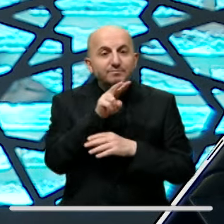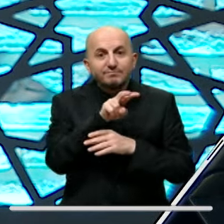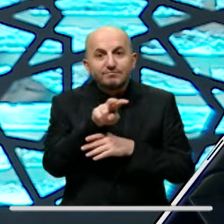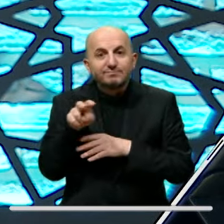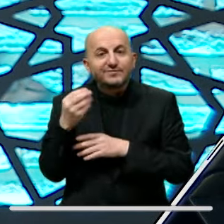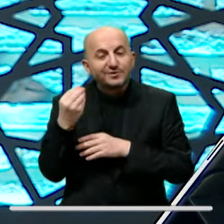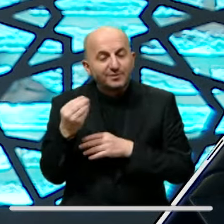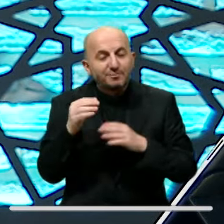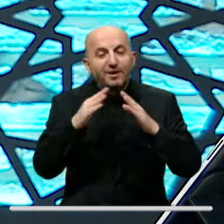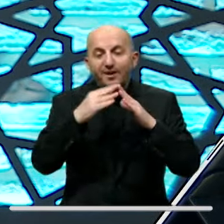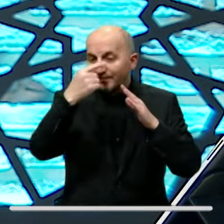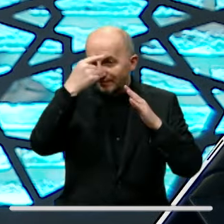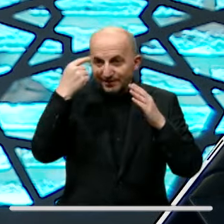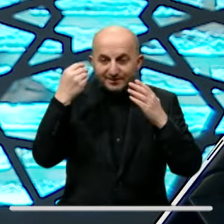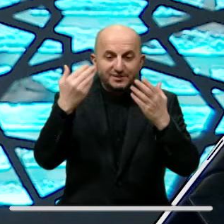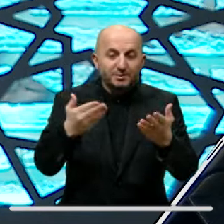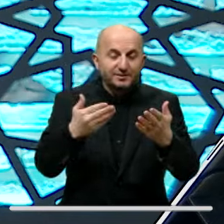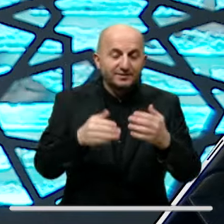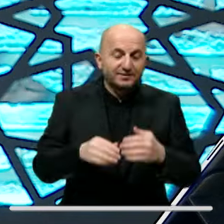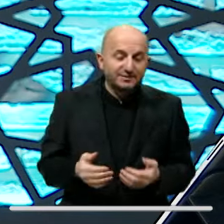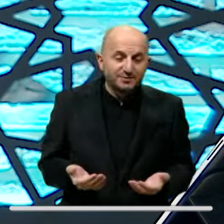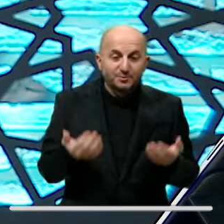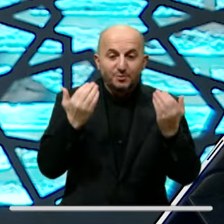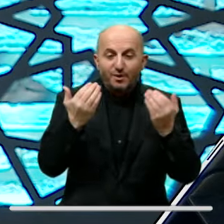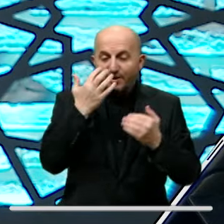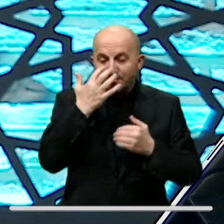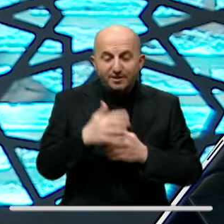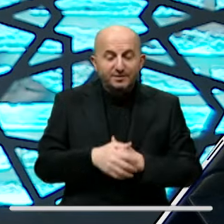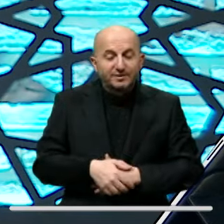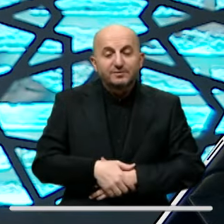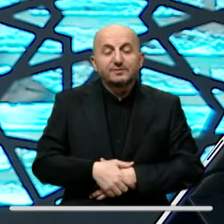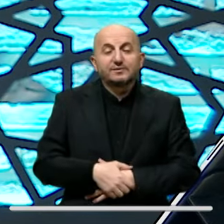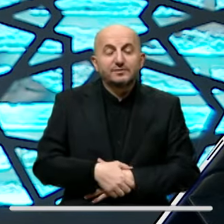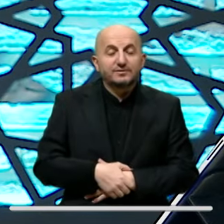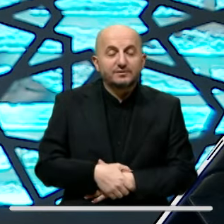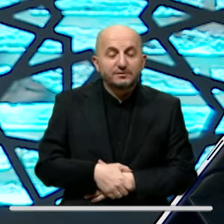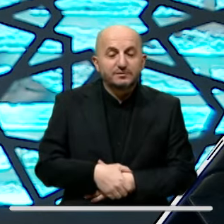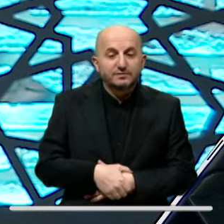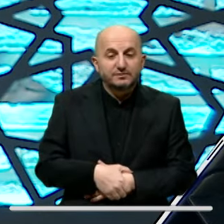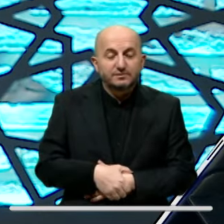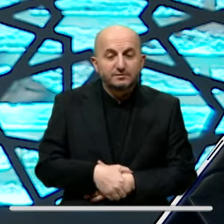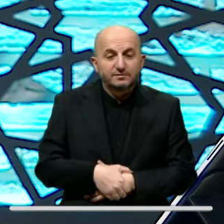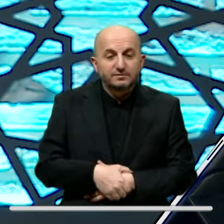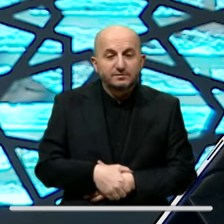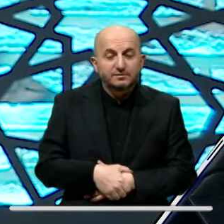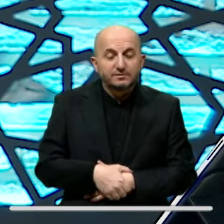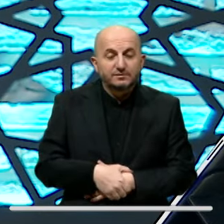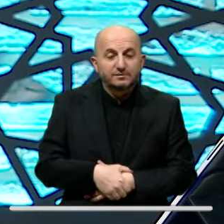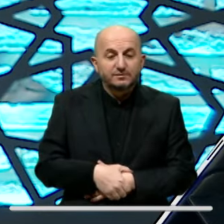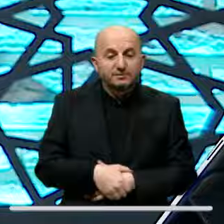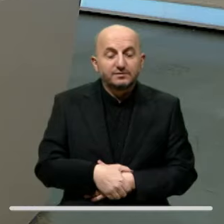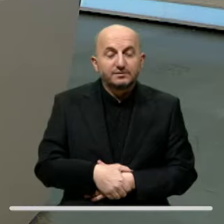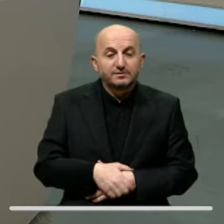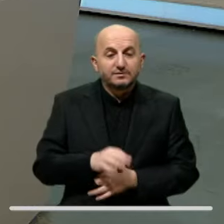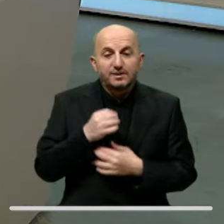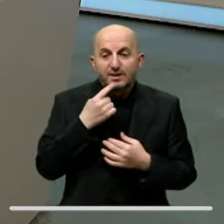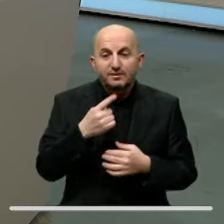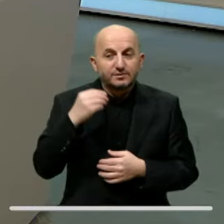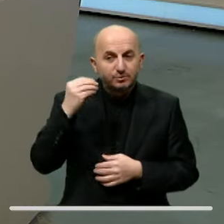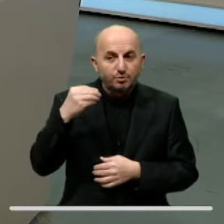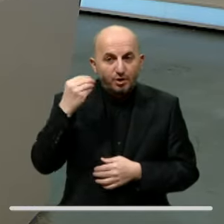etsin. Senin için dua ederiz. Senden de dua beklerim özellikle. İstanbul'a selam ediyoruz. Hayırlı akşamların olsun. Ne dersiniz